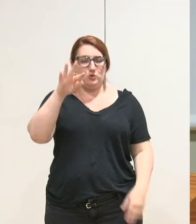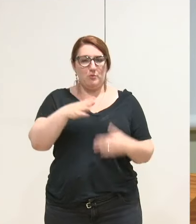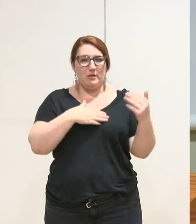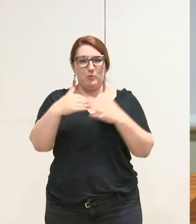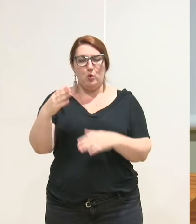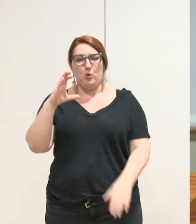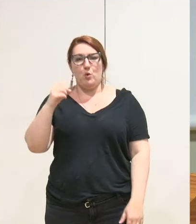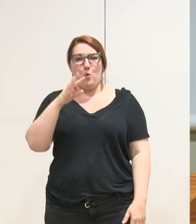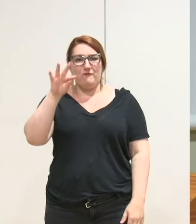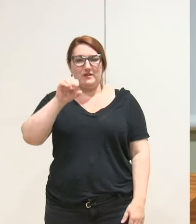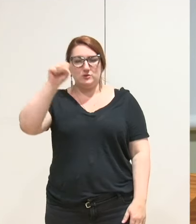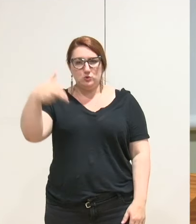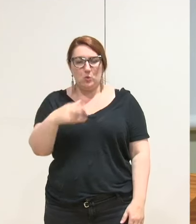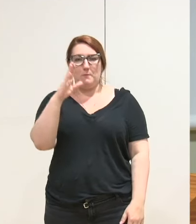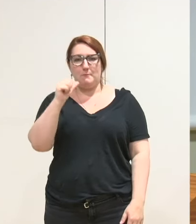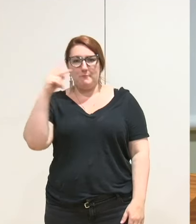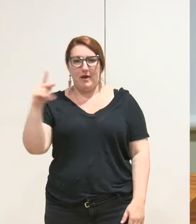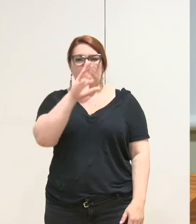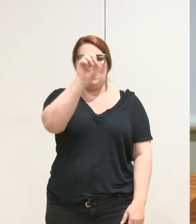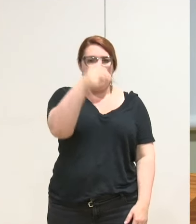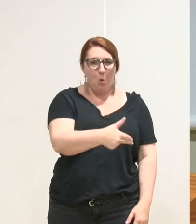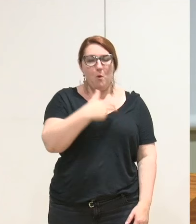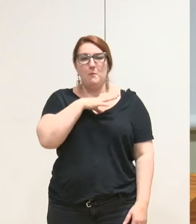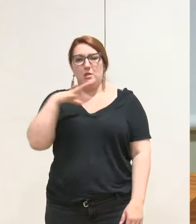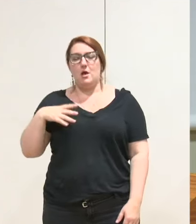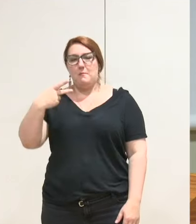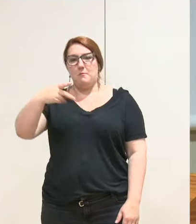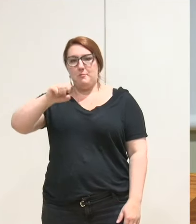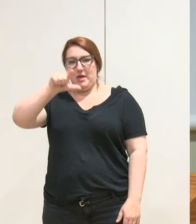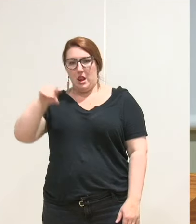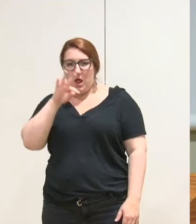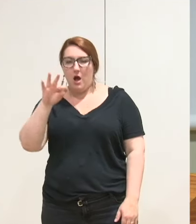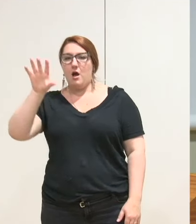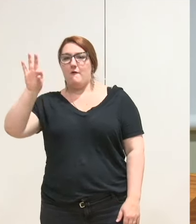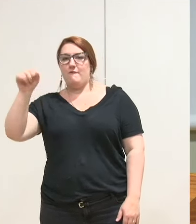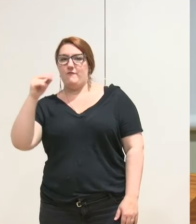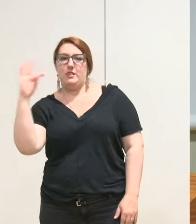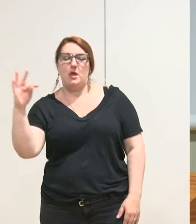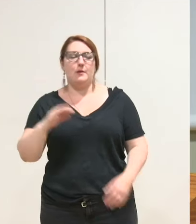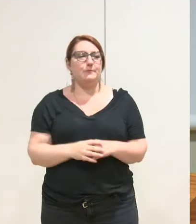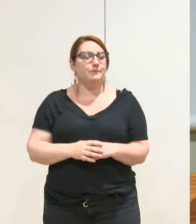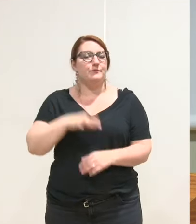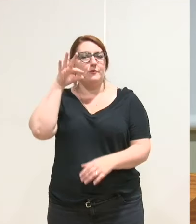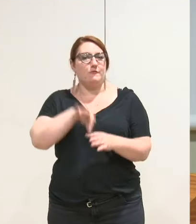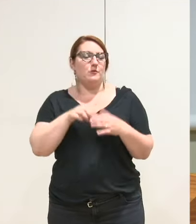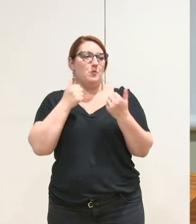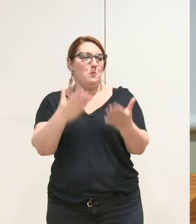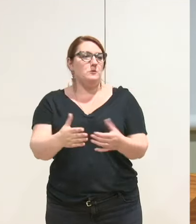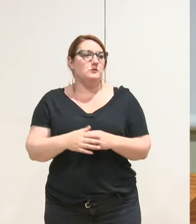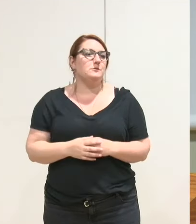monsieur confesson monsieur bac monsieur Bron et madame pfin je le mets au voix